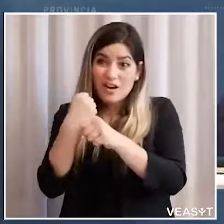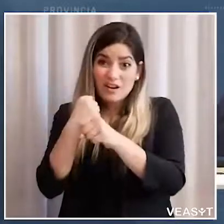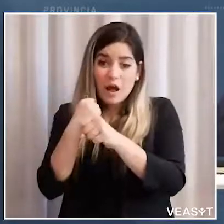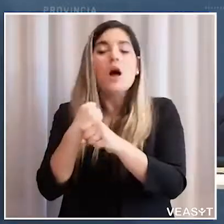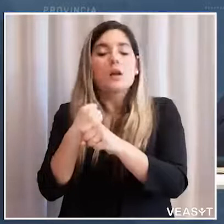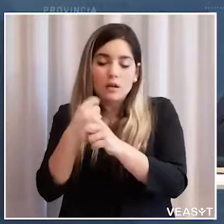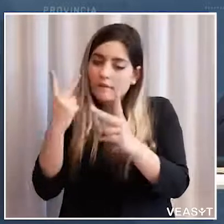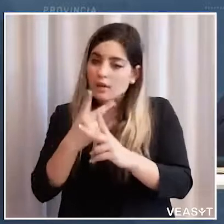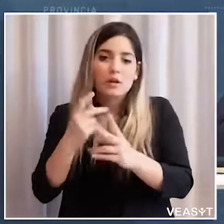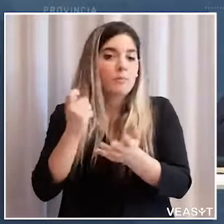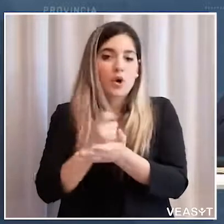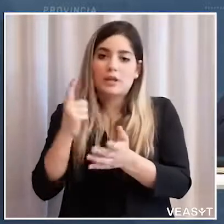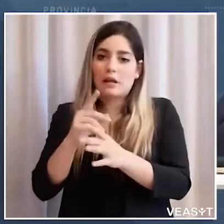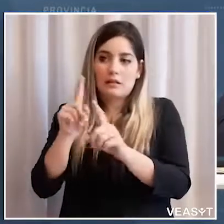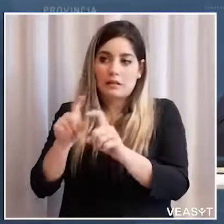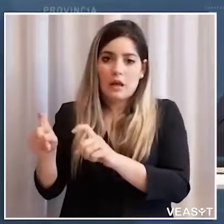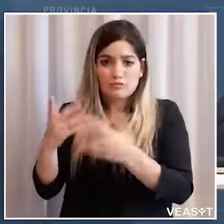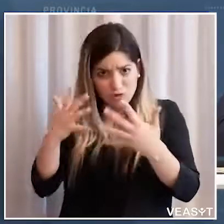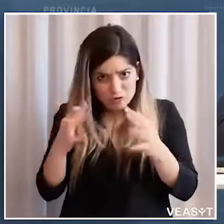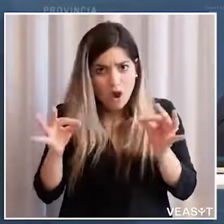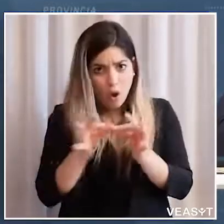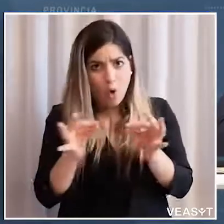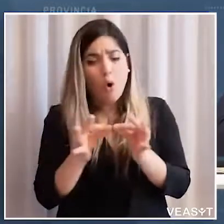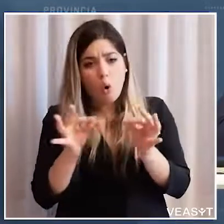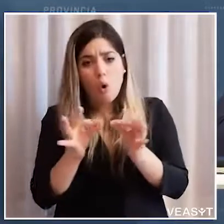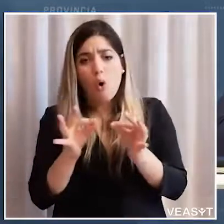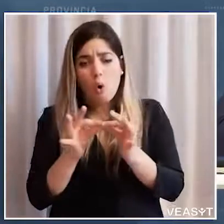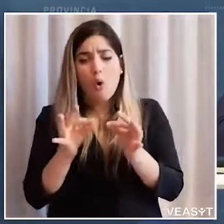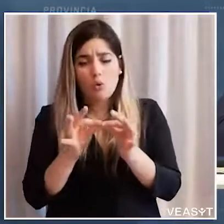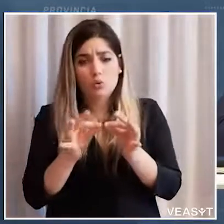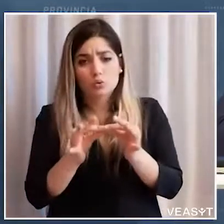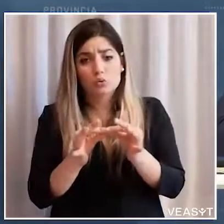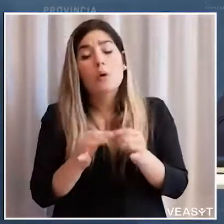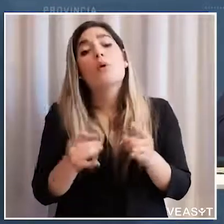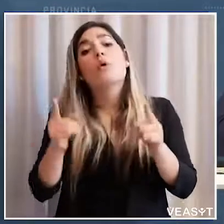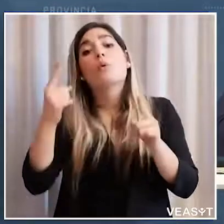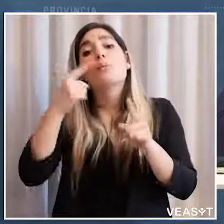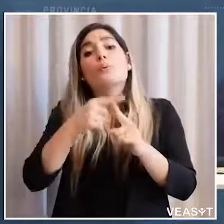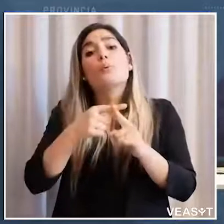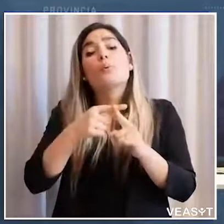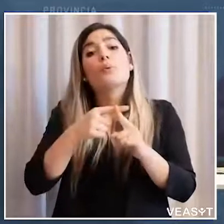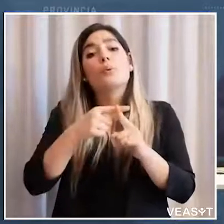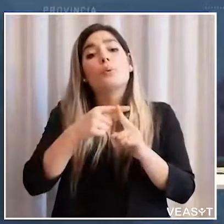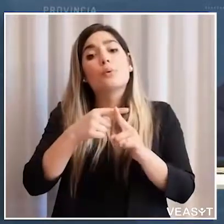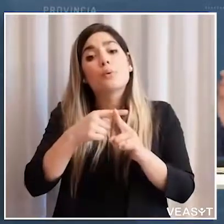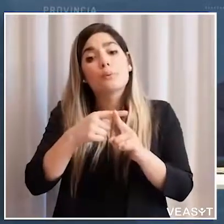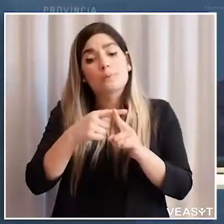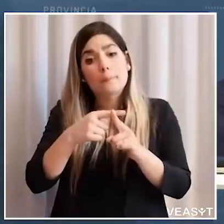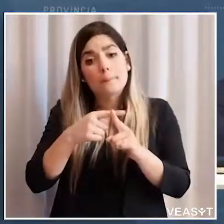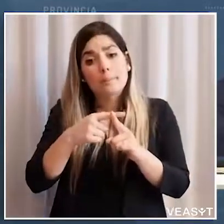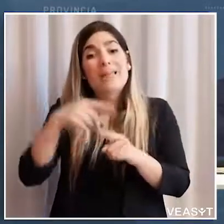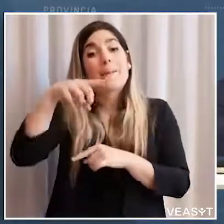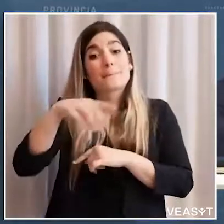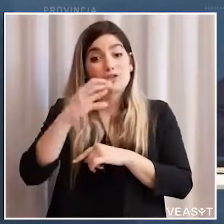personale importante che venga testata e questo è stato concordato da una parte dall'altra parte se di vedere